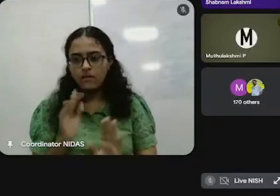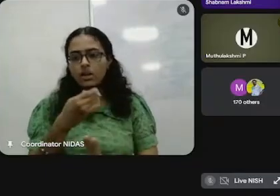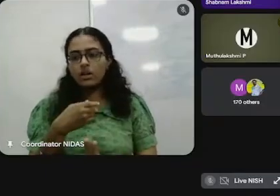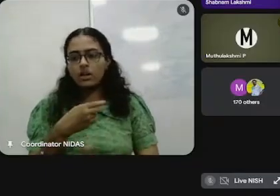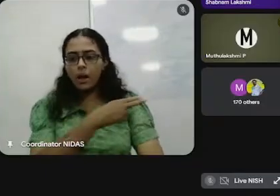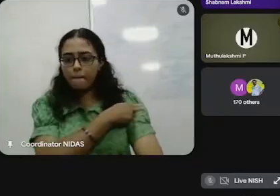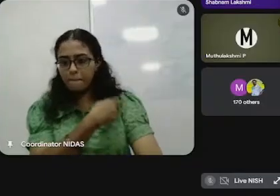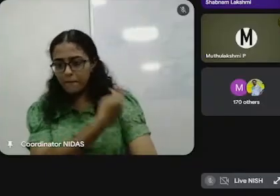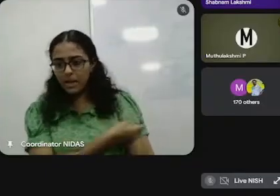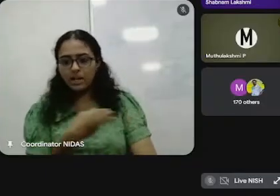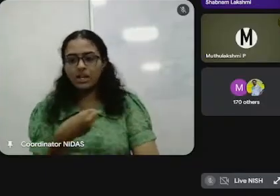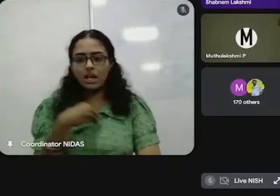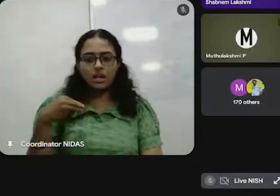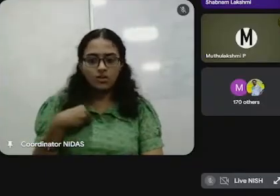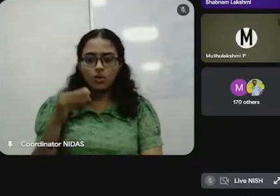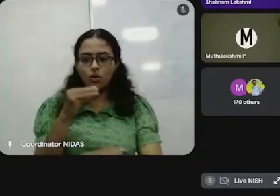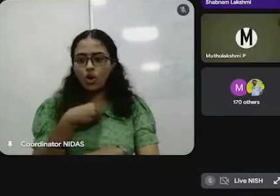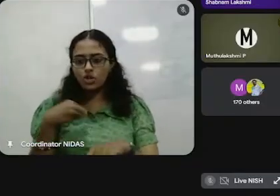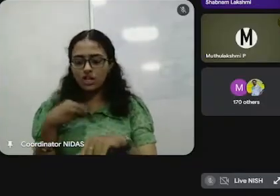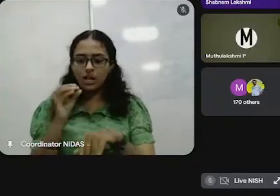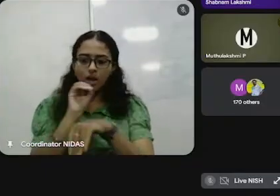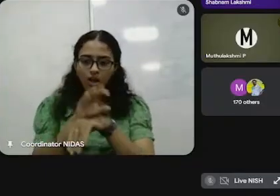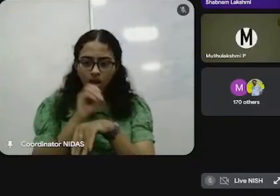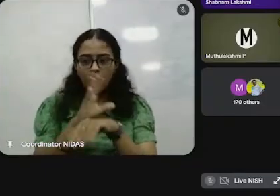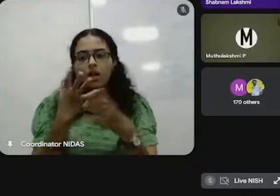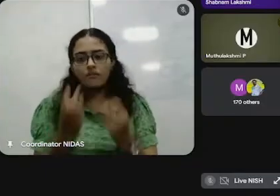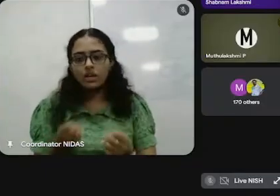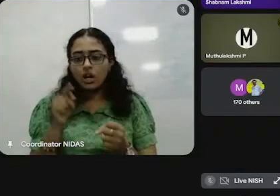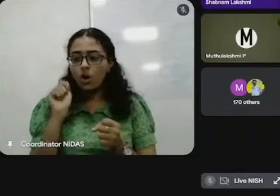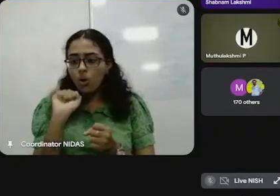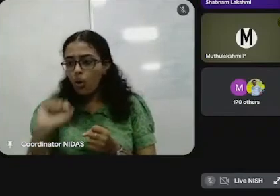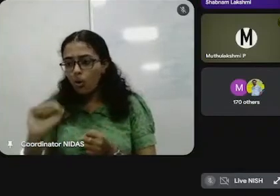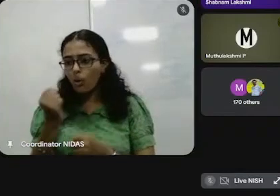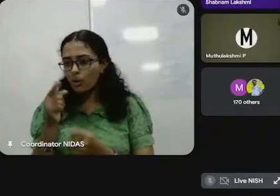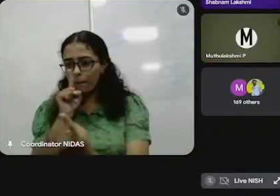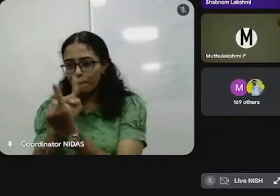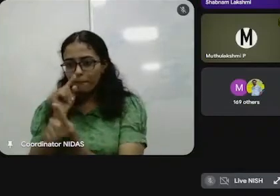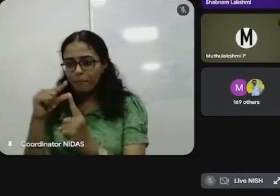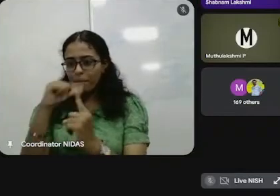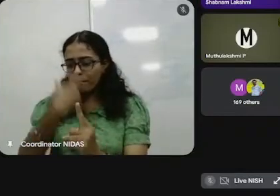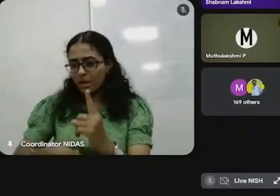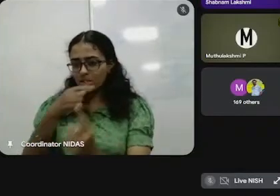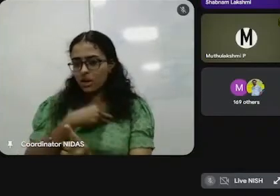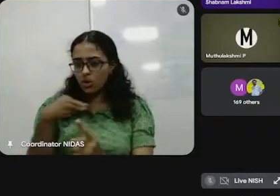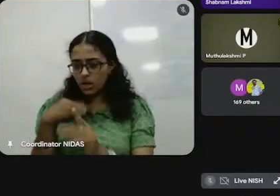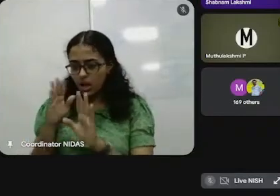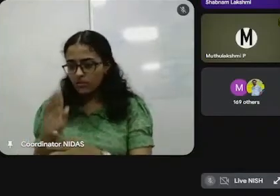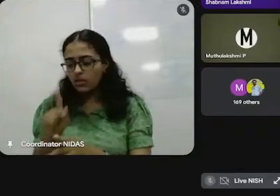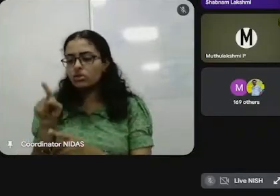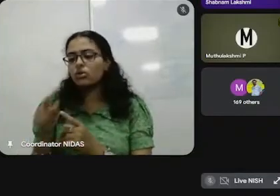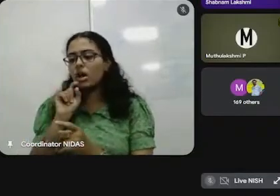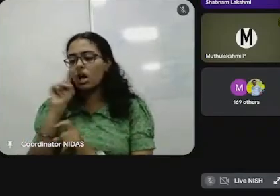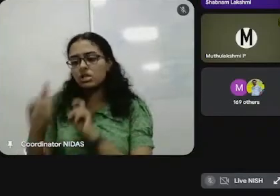ചെയ്യാനും മെഡിക്കലി നമുക്ക് അഡ്വൈസ് തേടാനും എളുപ്പം നിങ്ങൾ കൺസൾട്ട് ചെയ്യുന്ന ഡോക്ടറോട് തന്നെ ഈ കാര്യങ്ങൾ സംസാരിച്ചിട്ട് എന്തൊക്കെ